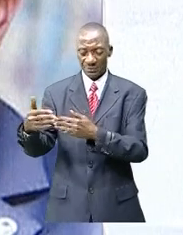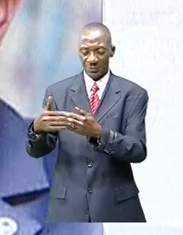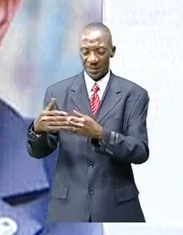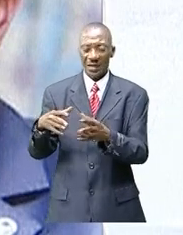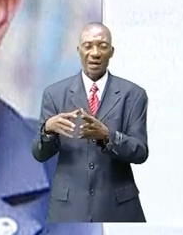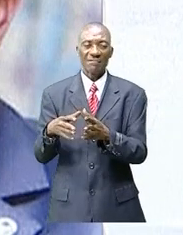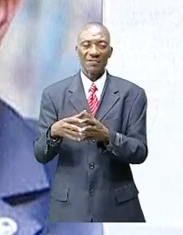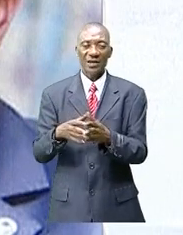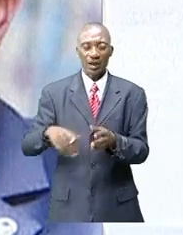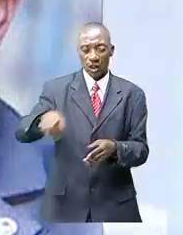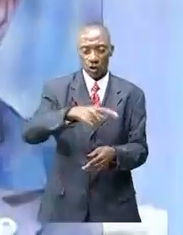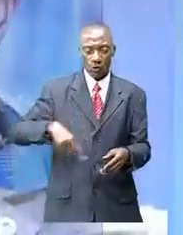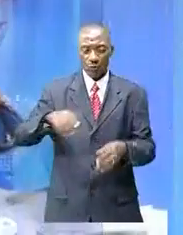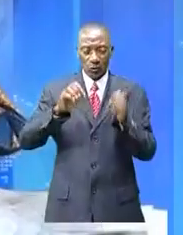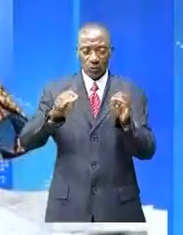Kobil.